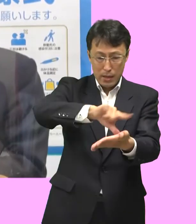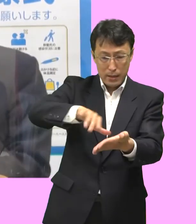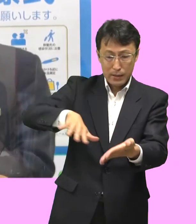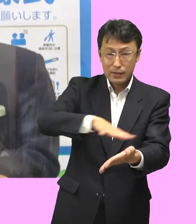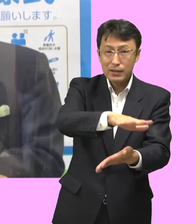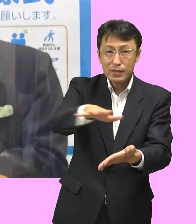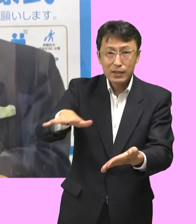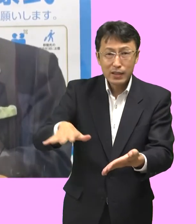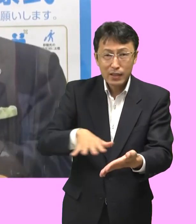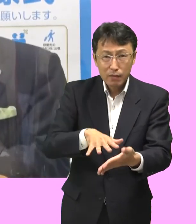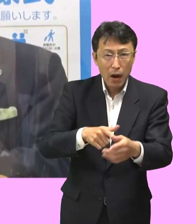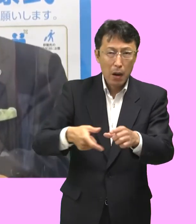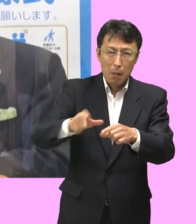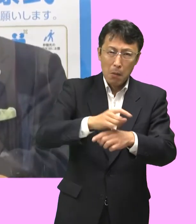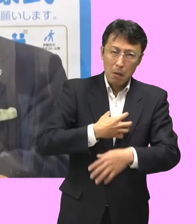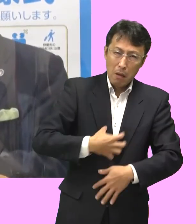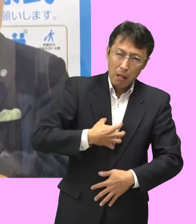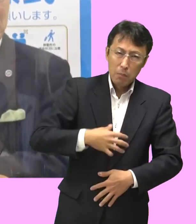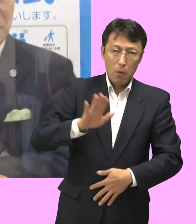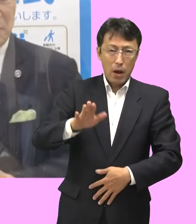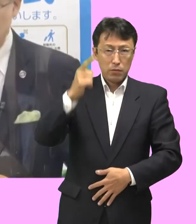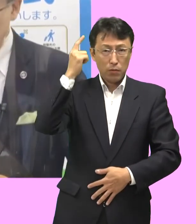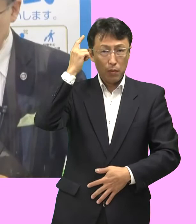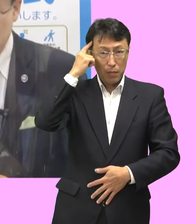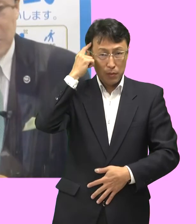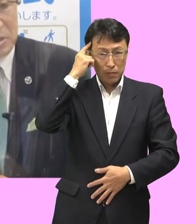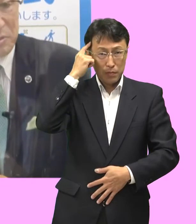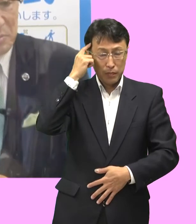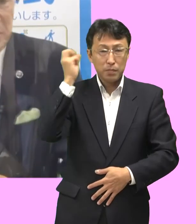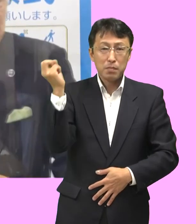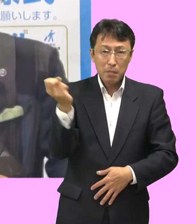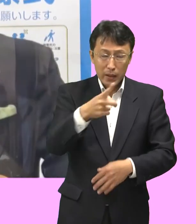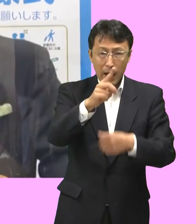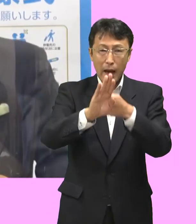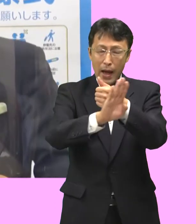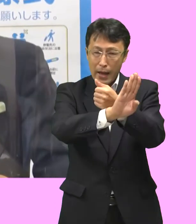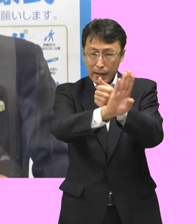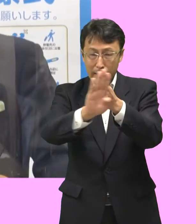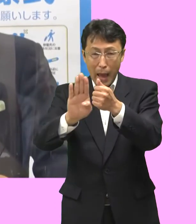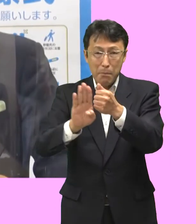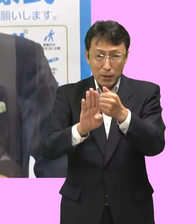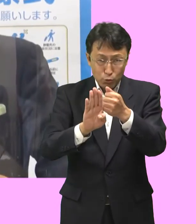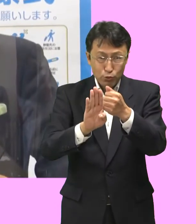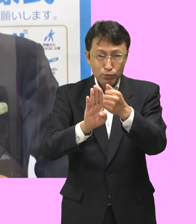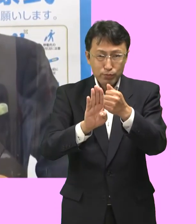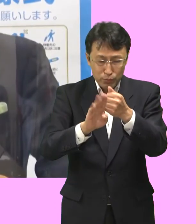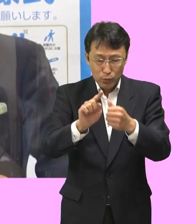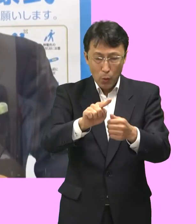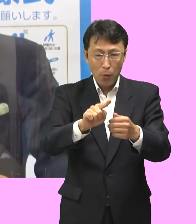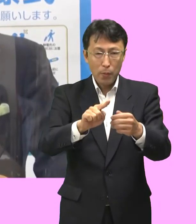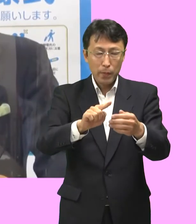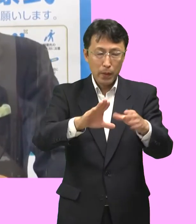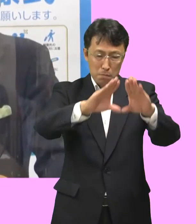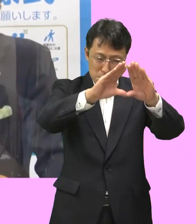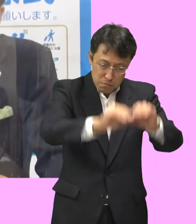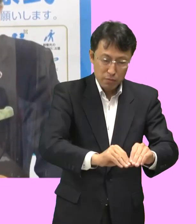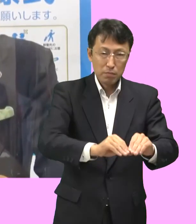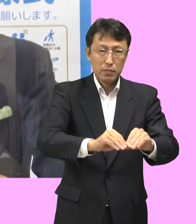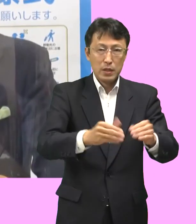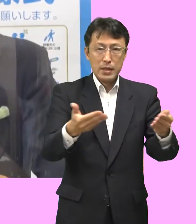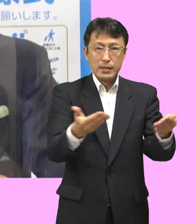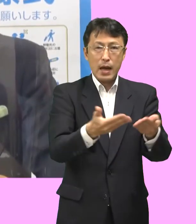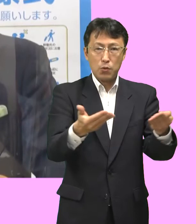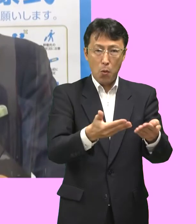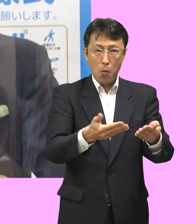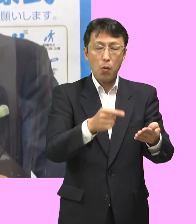から廃炉産業のまた支障にもなり得るというふうにも思いますので、そういう点では私はいたずら